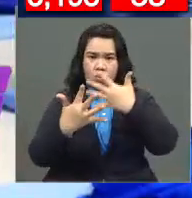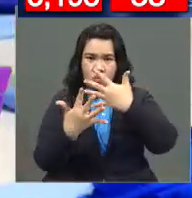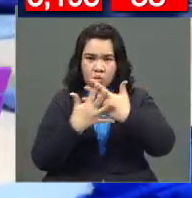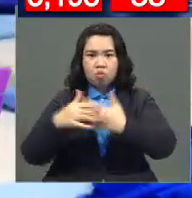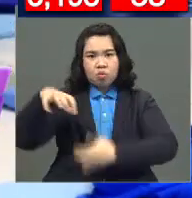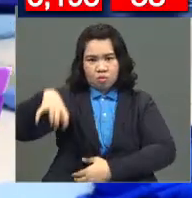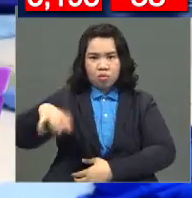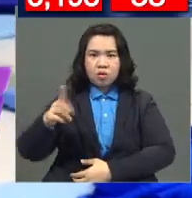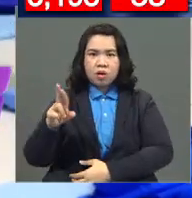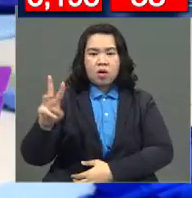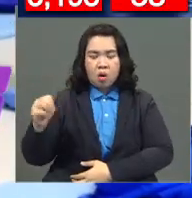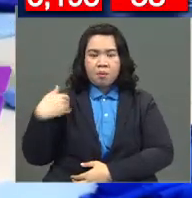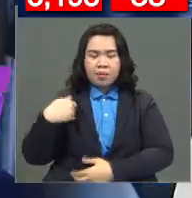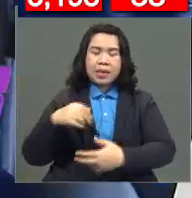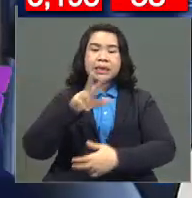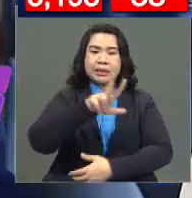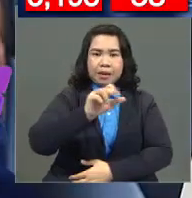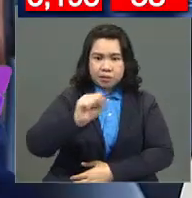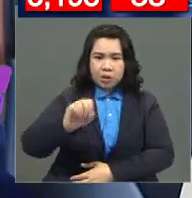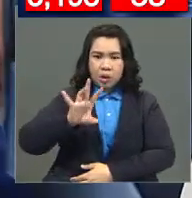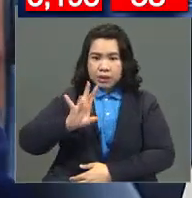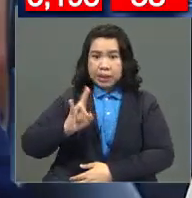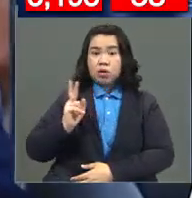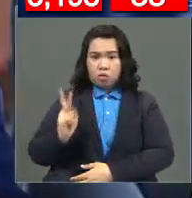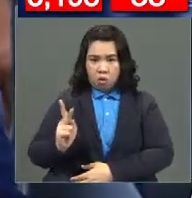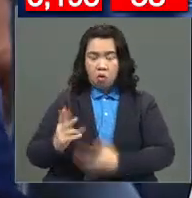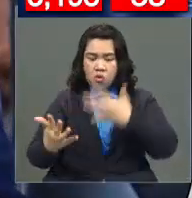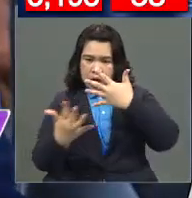คนด้วยผลการตรวจค้นไม่พบยาเสพติดไม่พบสารเสพติดในปัสสาวะรวมถึงสิ่งผิดกฎหมายอื่นๆค่ะนายสนใจสุขแสนชูผู้บัญชาการเรือนจำกลางยะลาบอกว่าปฏิบัติการจู่โจมตรวจค้นเรือนจำกลางยะลาครั้งนี้เป็นไปตามนโยบายของกรมราชทัณฑ์นะคะนโยบาย3ศ. 7กคือมุ่งเน้นที่เรือนจำเนี่ยต้องสะอาดเรียบร้อยสุจริตไม่เรียกรับผลประโยชน์เสมอภาค